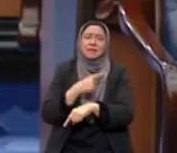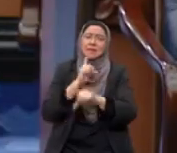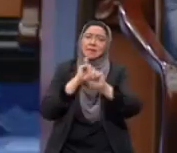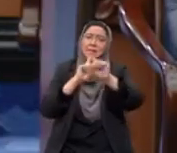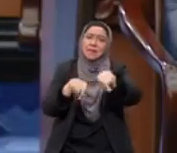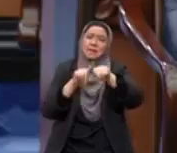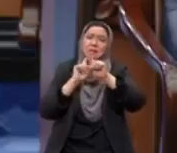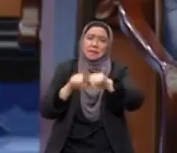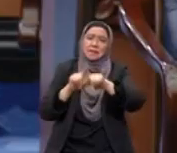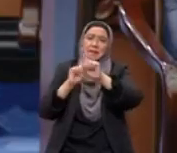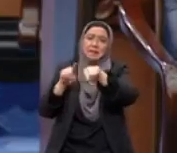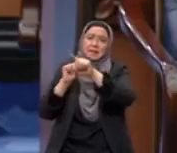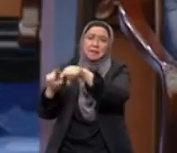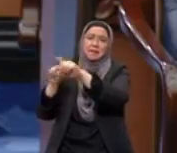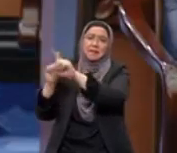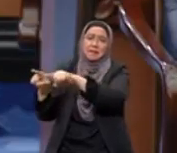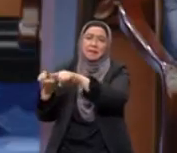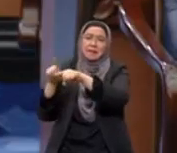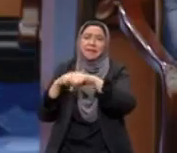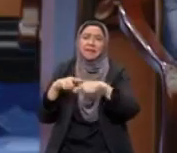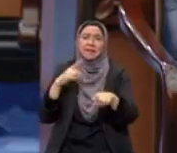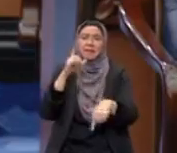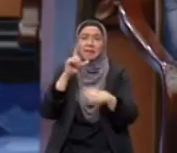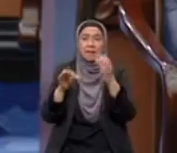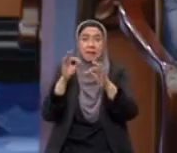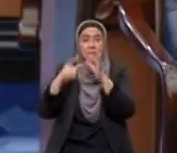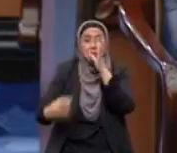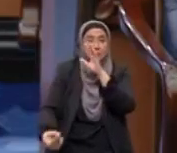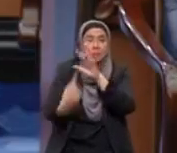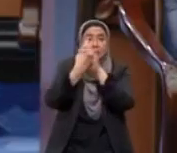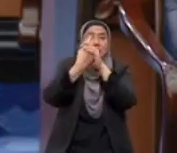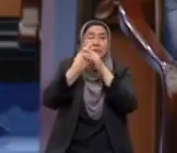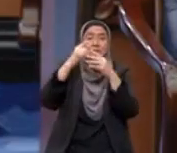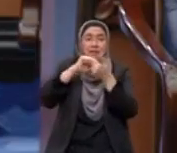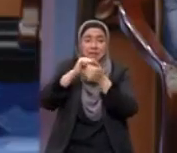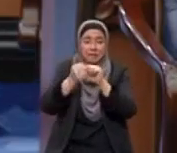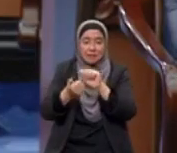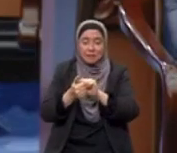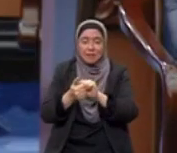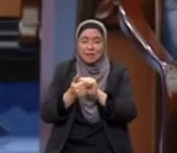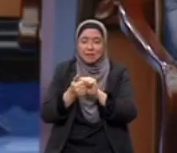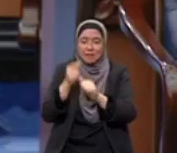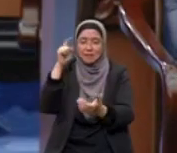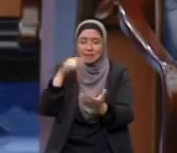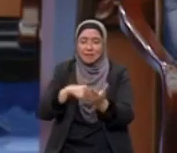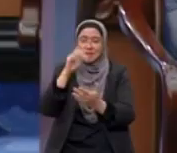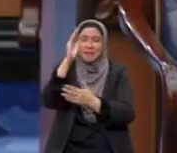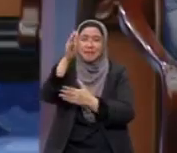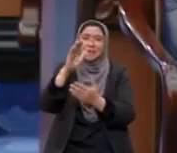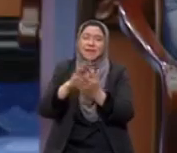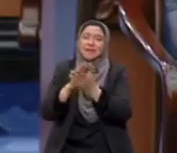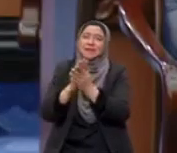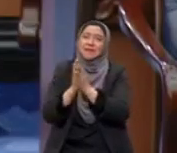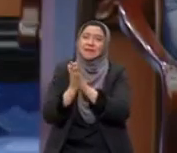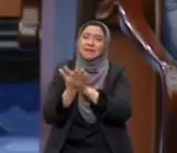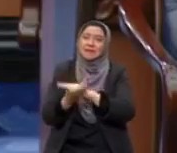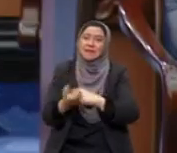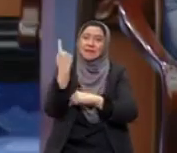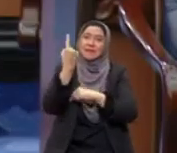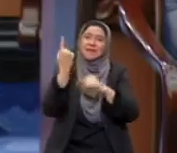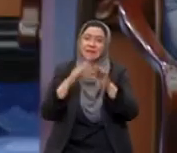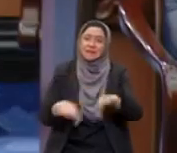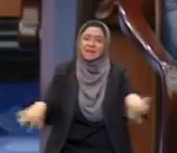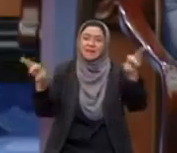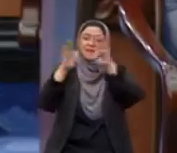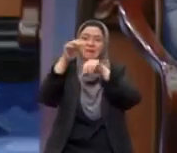sekiranya ada apa-apa isu yang timbul ini akan menjadi suu perkara yang penting dijadikan sebagai pertimbangan